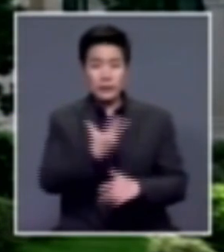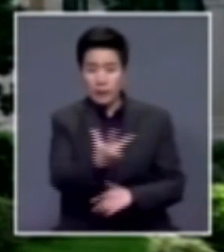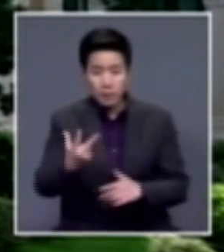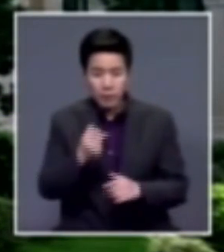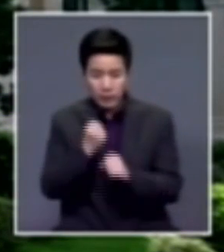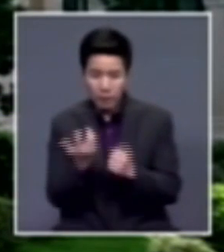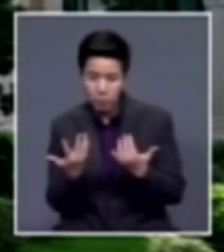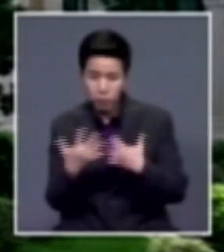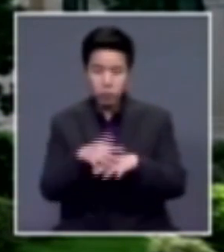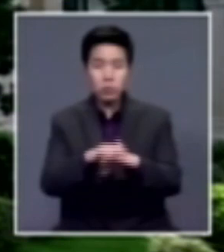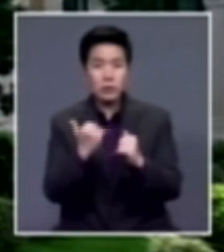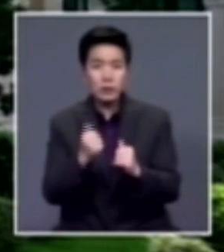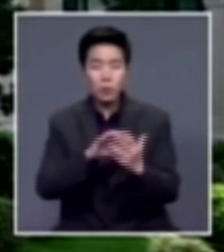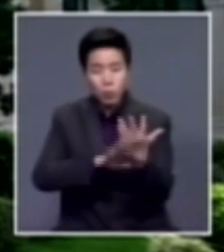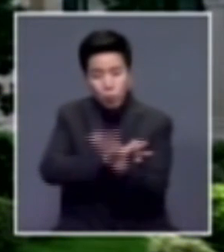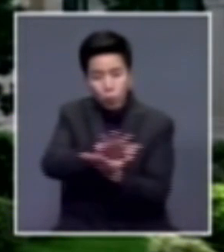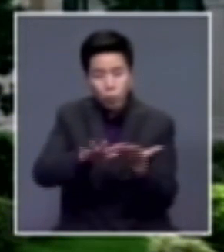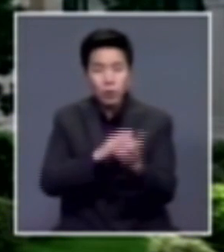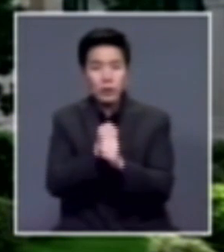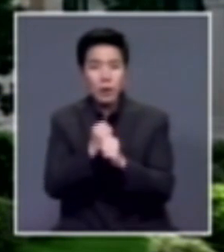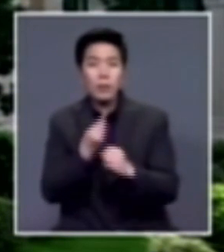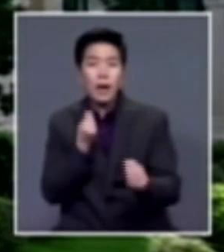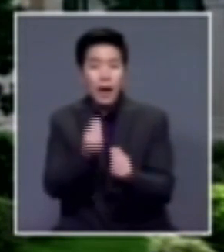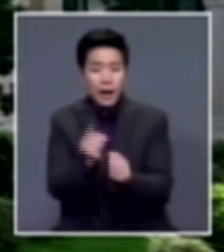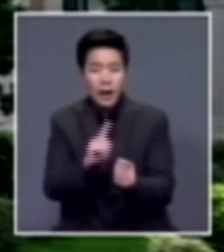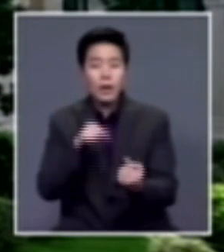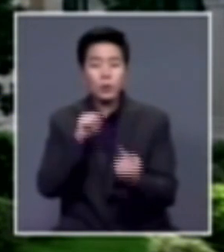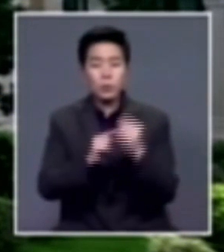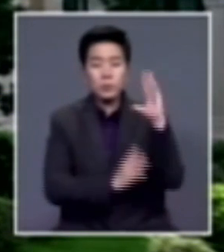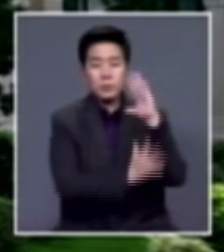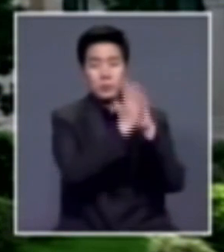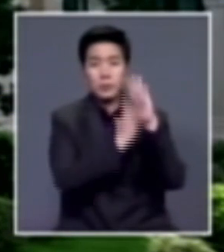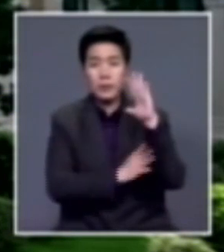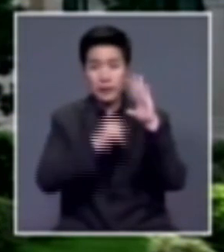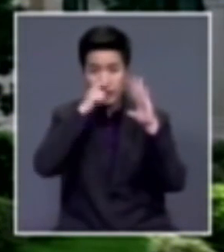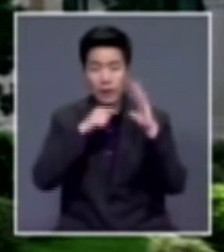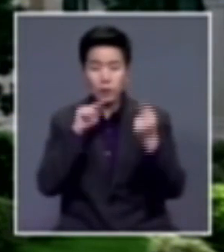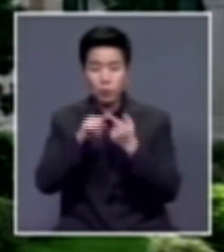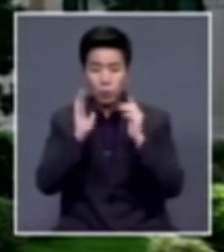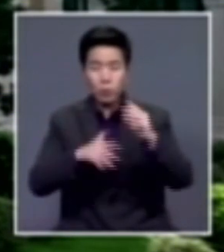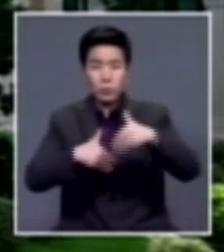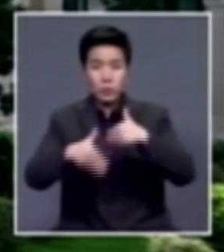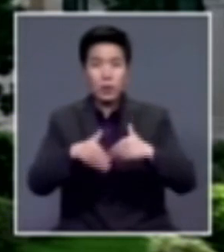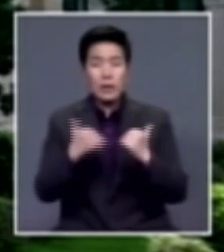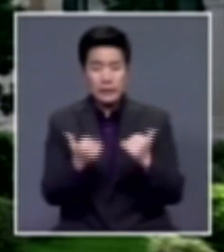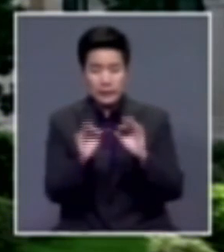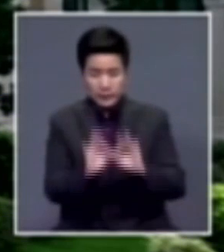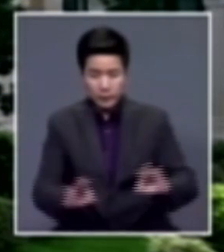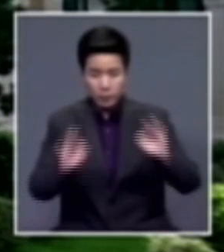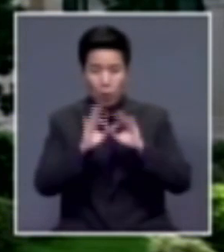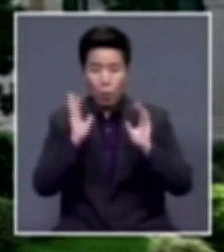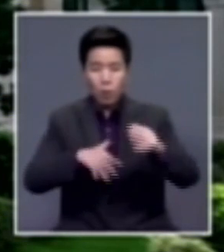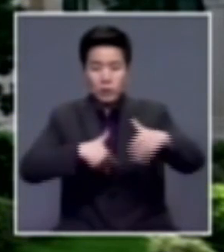ลแต่ทำงานต้องเกื้อกูลกันบูรณาการกันเพื่อประเทศชาติและประชาชนสำหรับเรื่องสำคัญอีกเรื่องคือเรื่องจิตสำนึกของคนในสังค